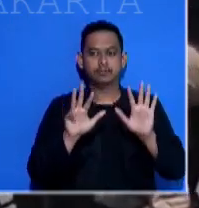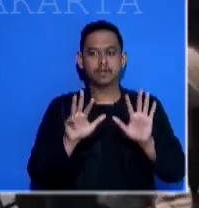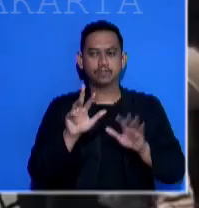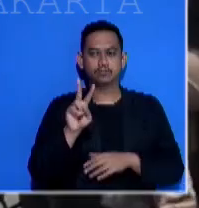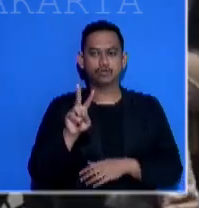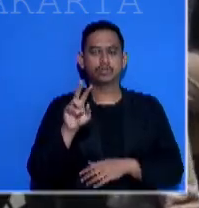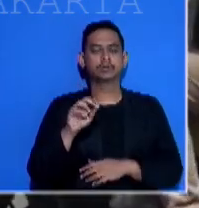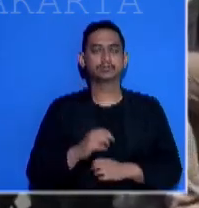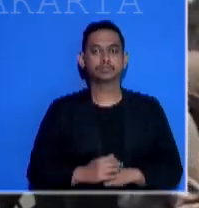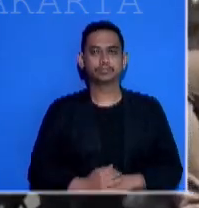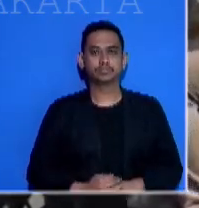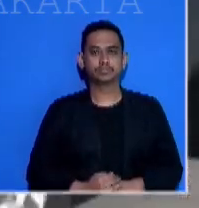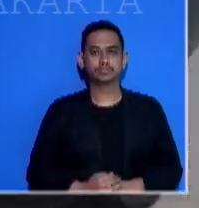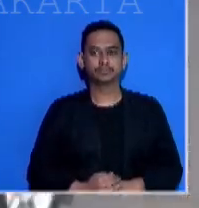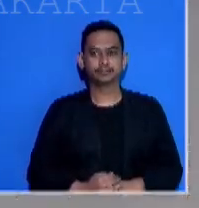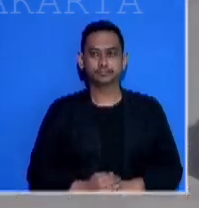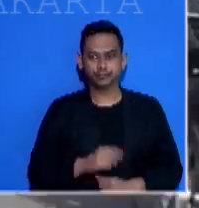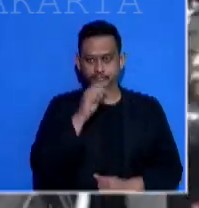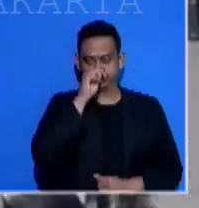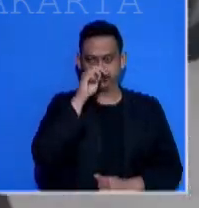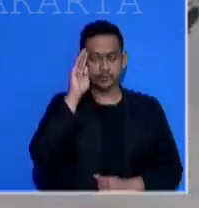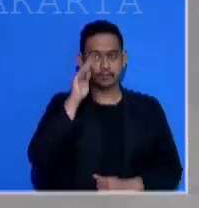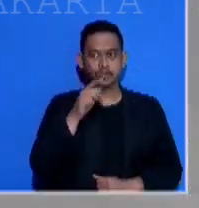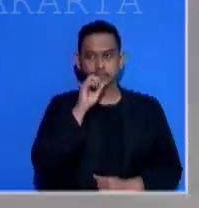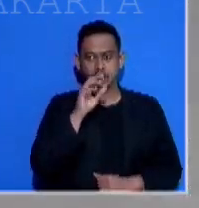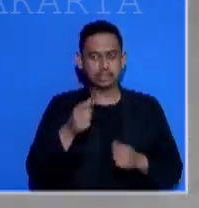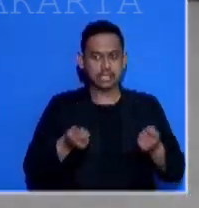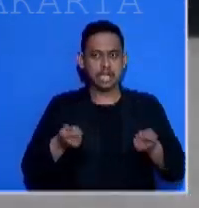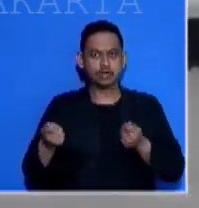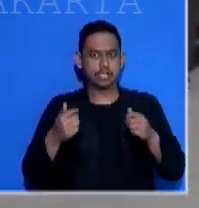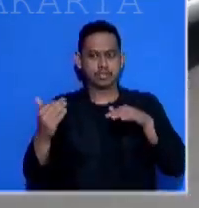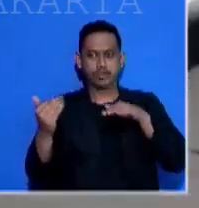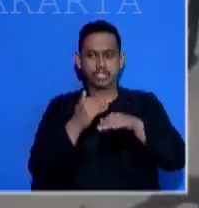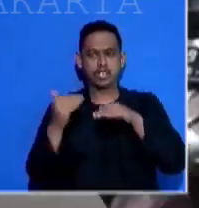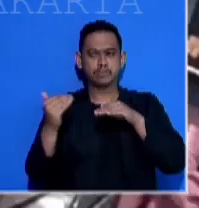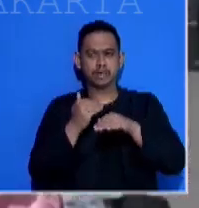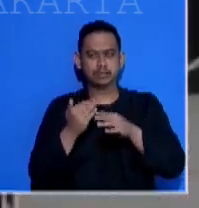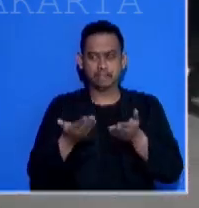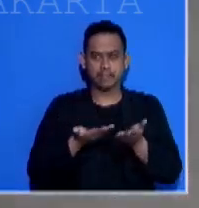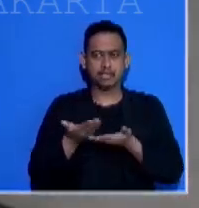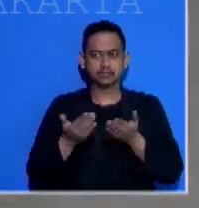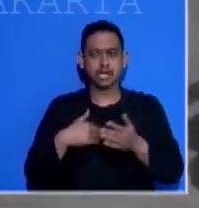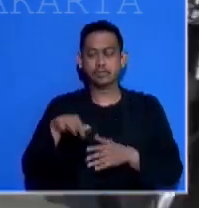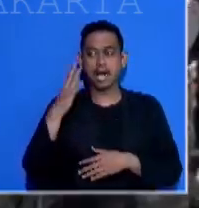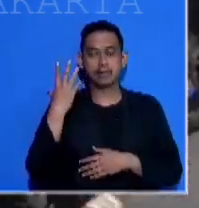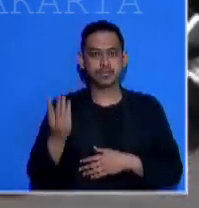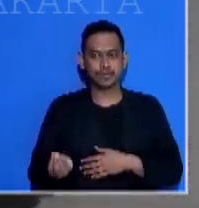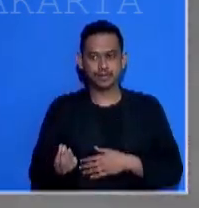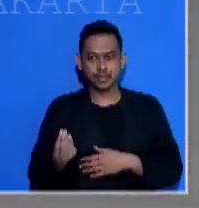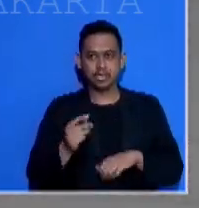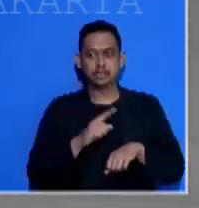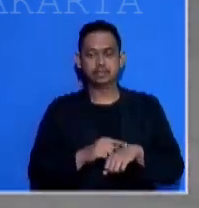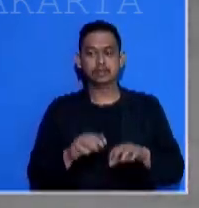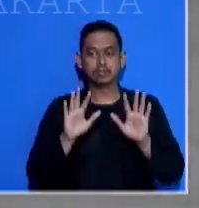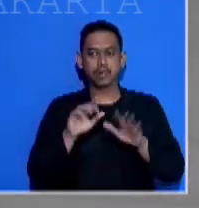1.911.592%. Ditlantas Polda DIY juga sempat memperlakukan rekayasa kontraflow selama pelayanan arus mudik maupun balik, yakni mulai pukul 10